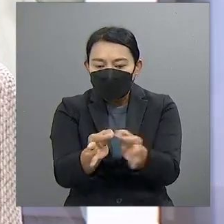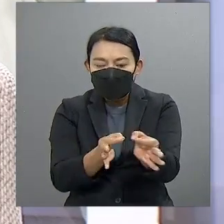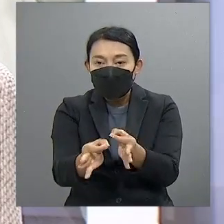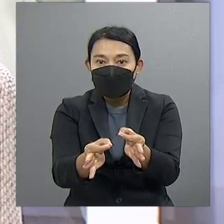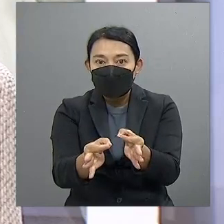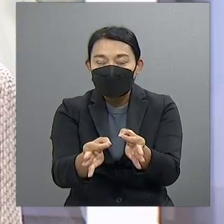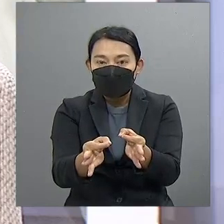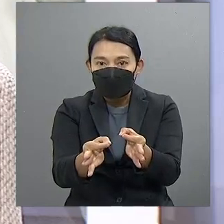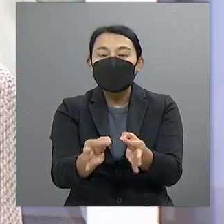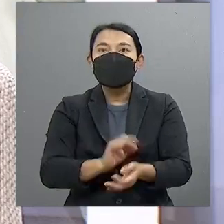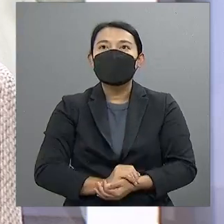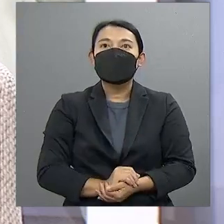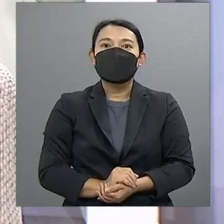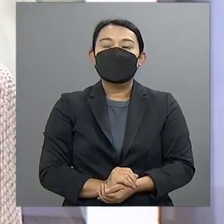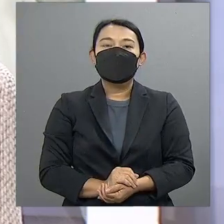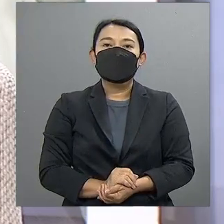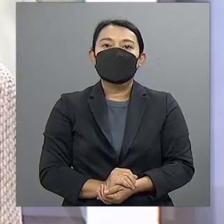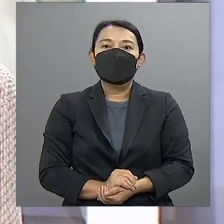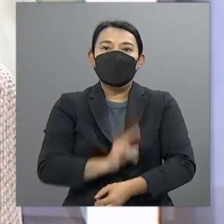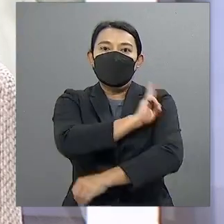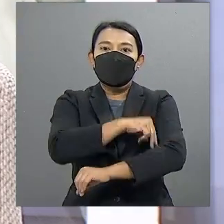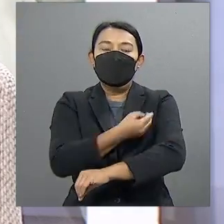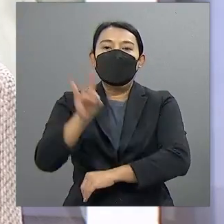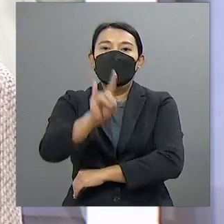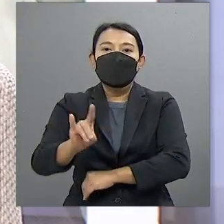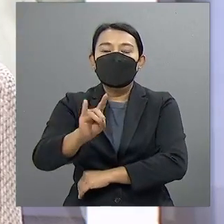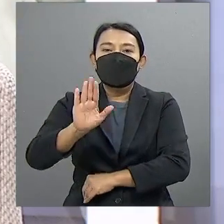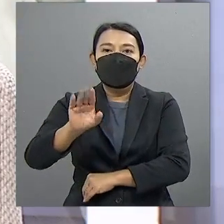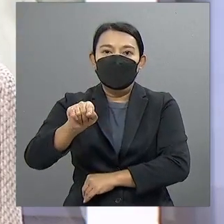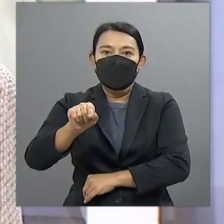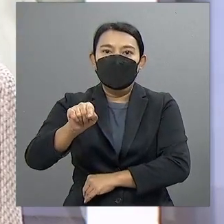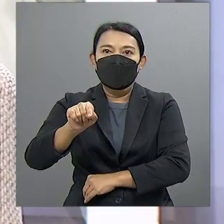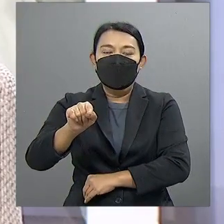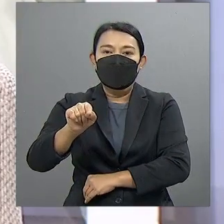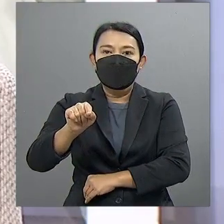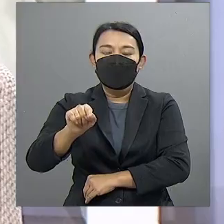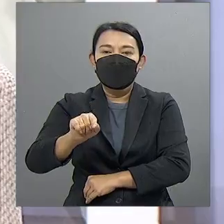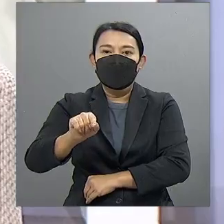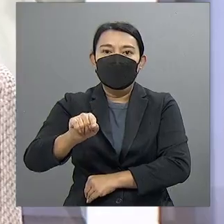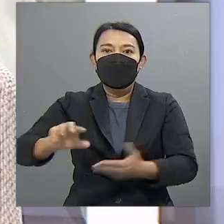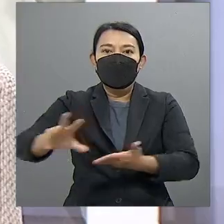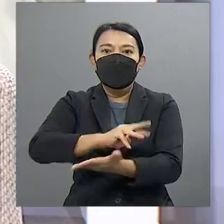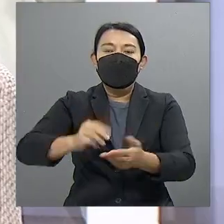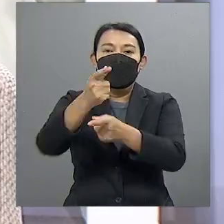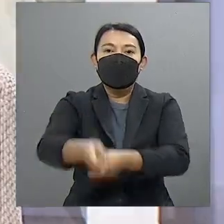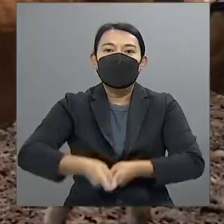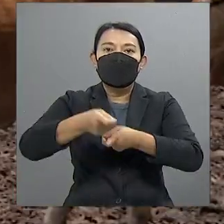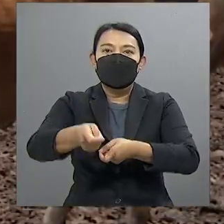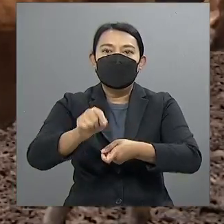ชาสัตวแพทย์สาธารณสุขศาสตร์คณะสัตวแพทยศาสตร์มหาวิทยาลัยเกษตรศาสตร์ชี้แจงถึงเรื่องนี้ครับ